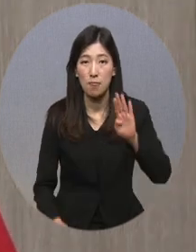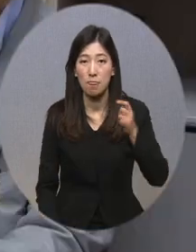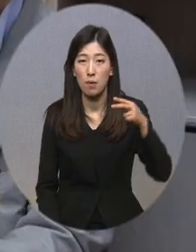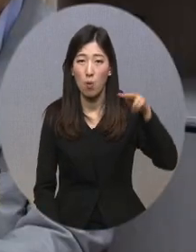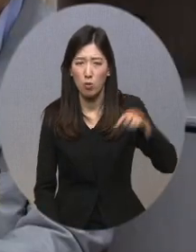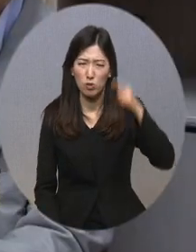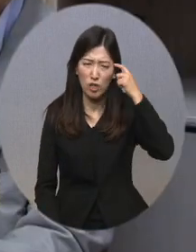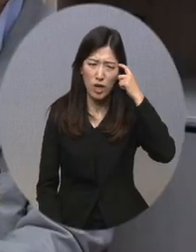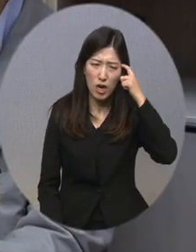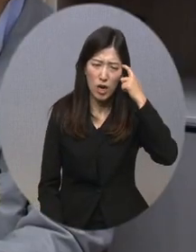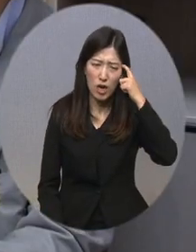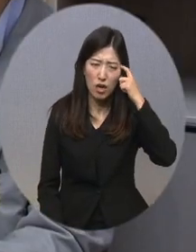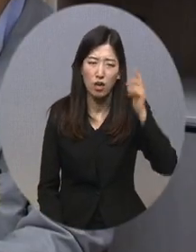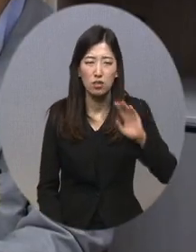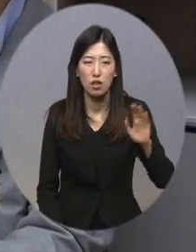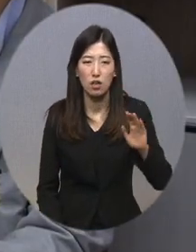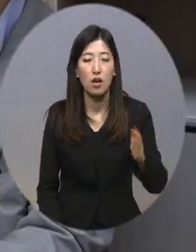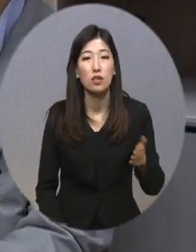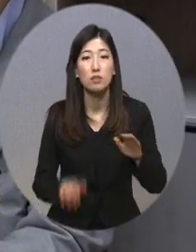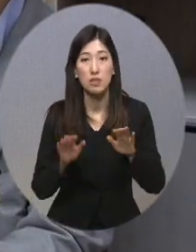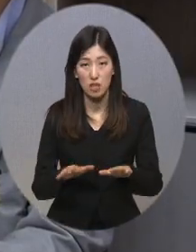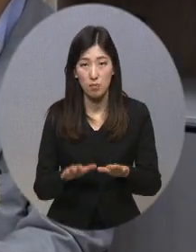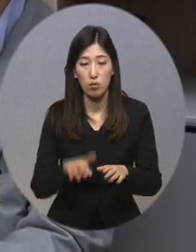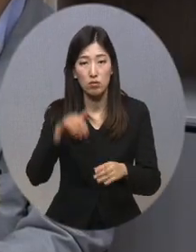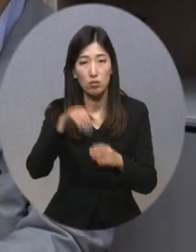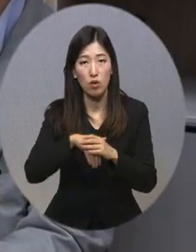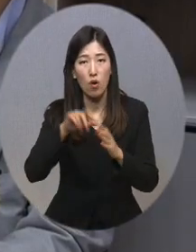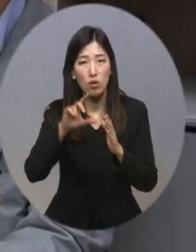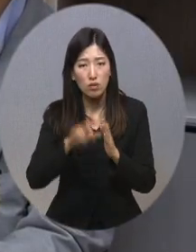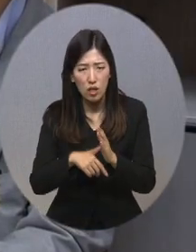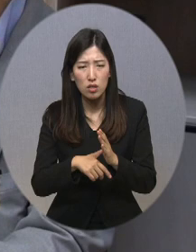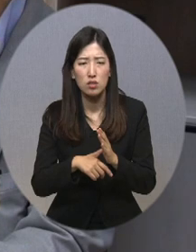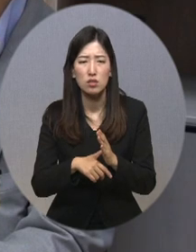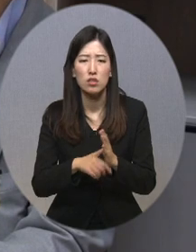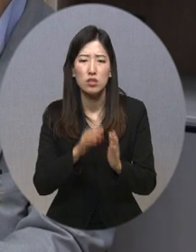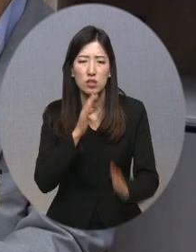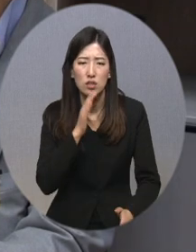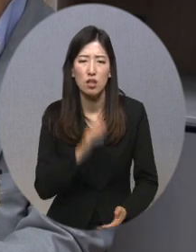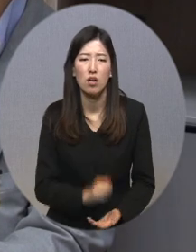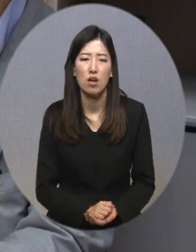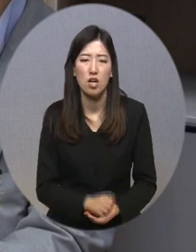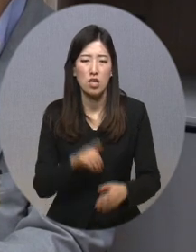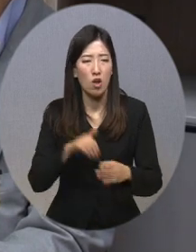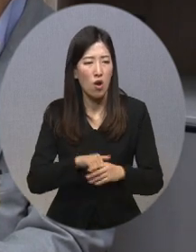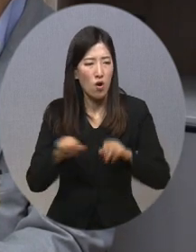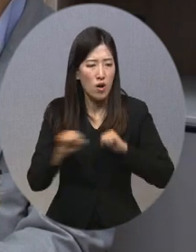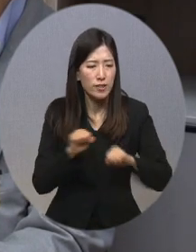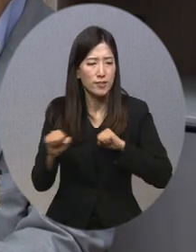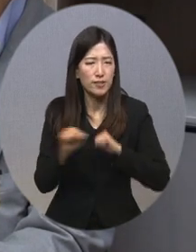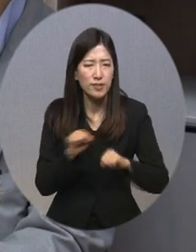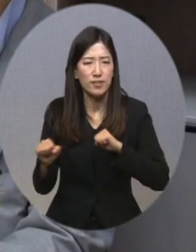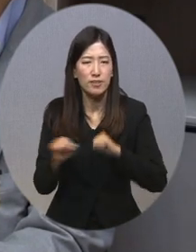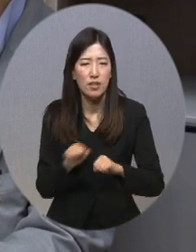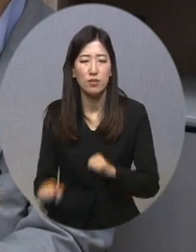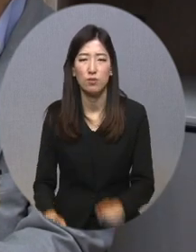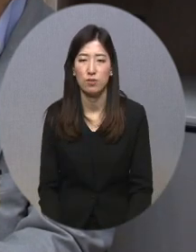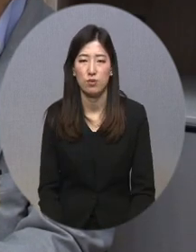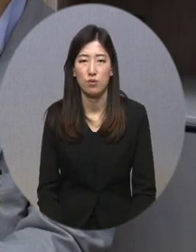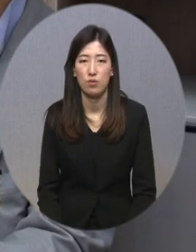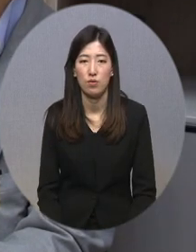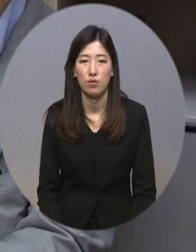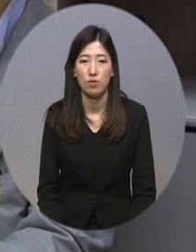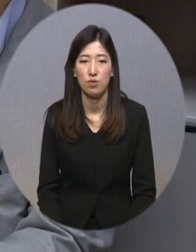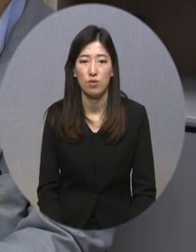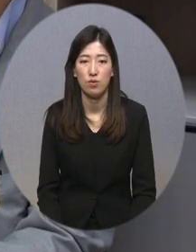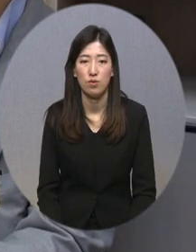않는데 이번 선거 대선만큼 제가 이렇게 절실하게 선거 운동을 한 적이 없는 것 같아요. 그래서